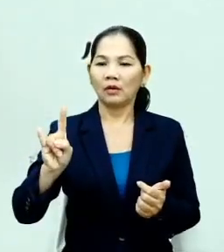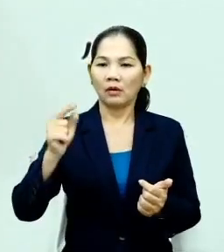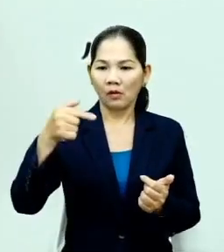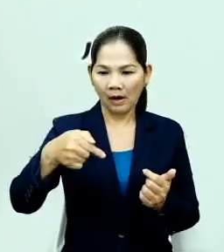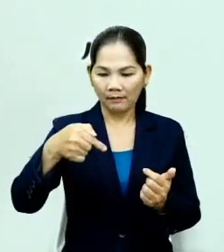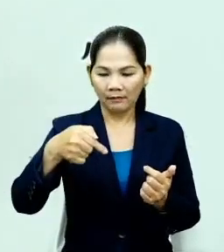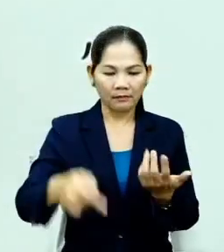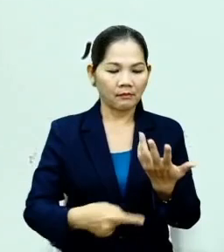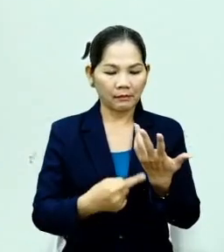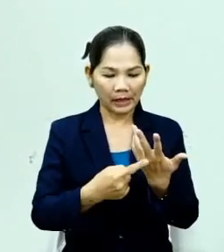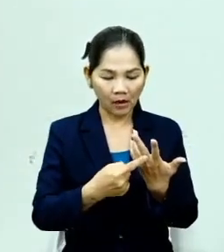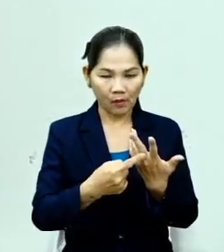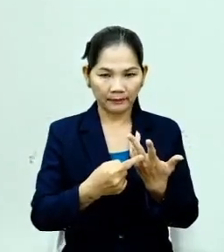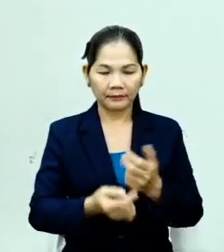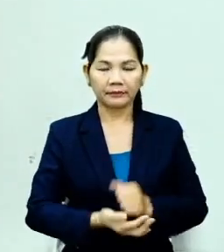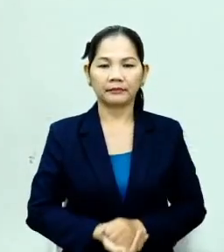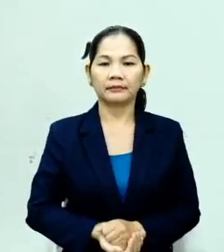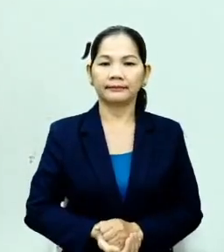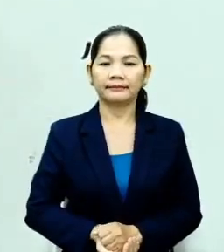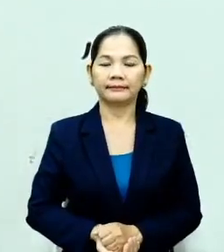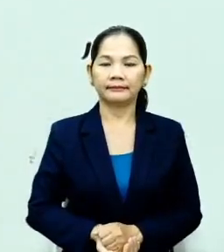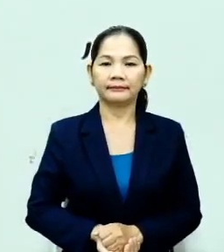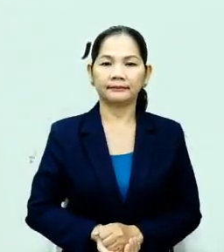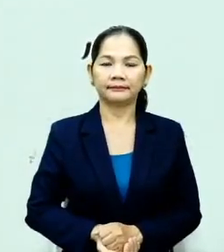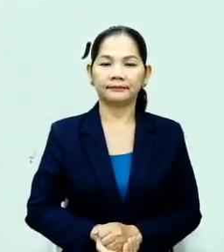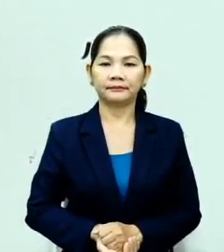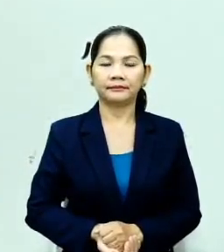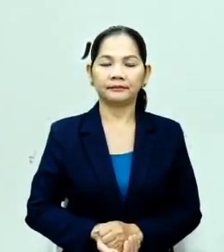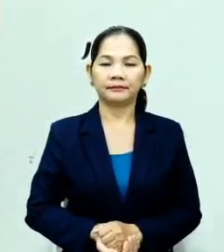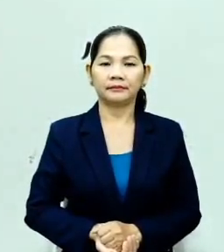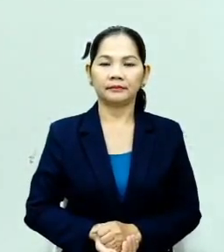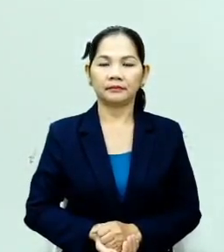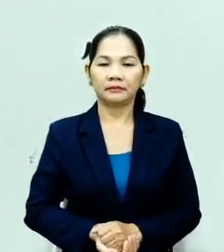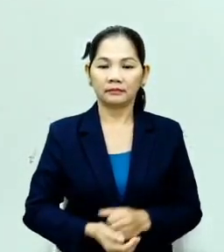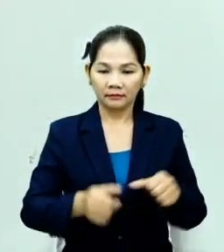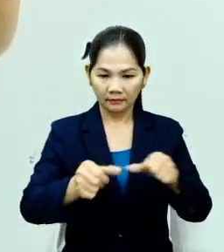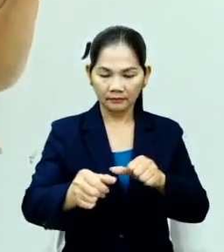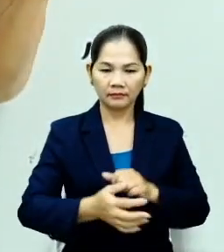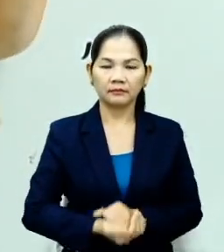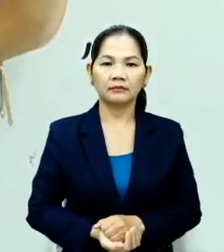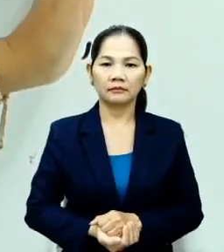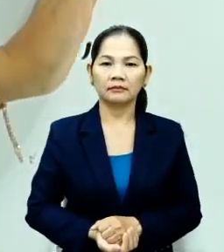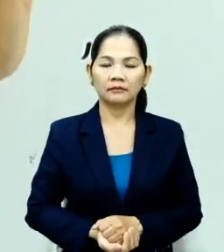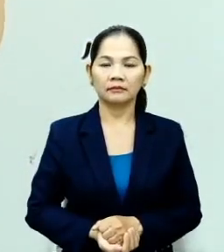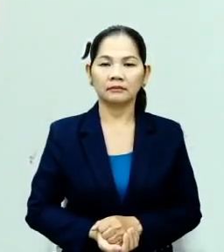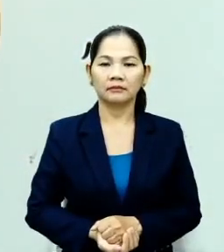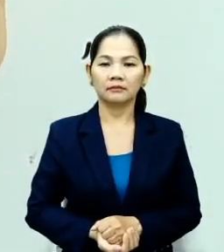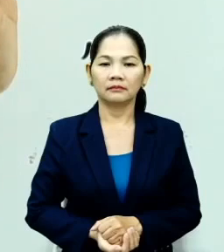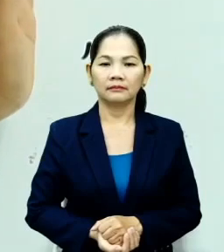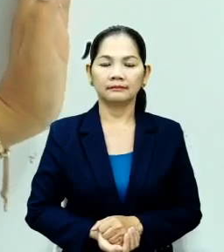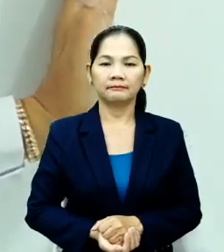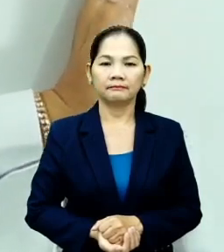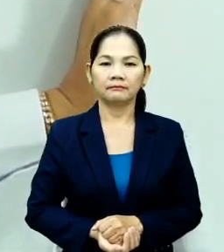ngô ấm, mà ngoam. Chà, chị bắn to con.